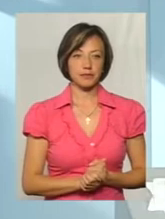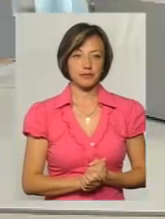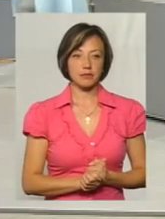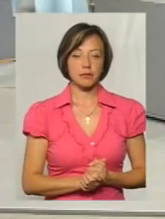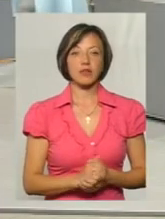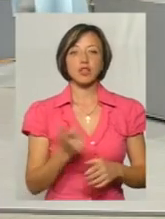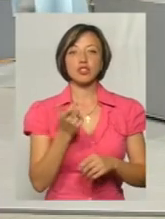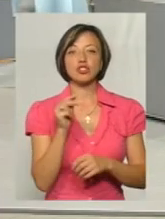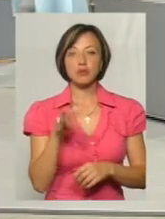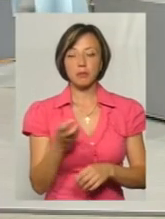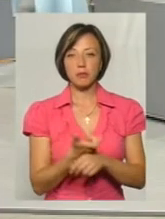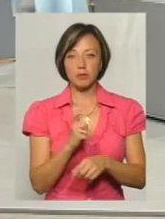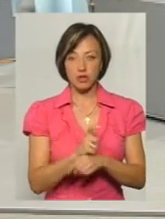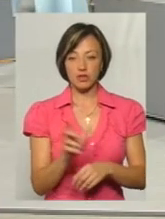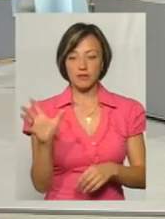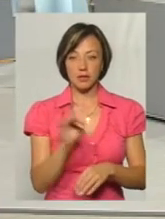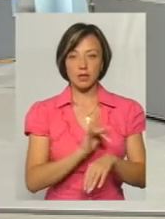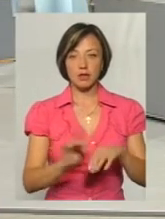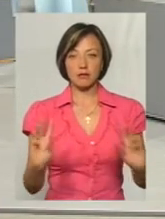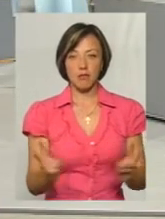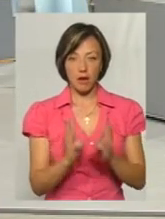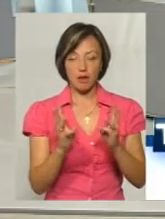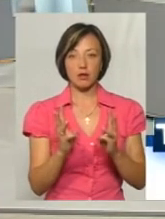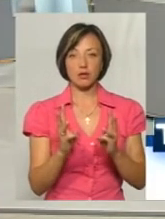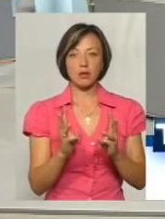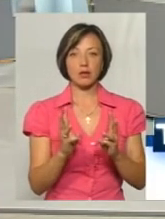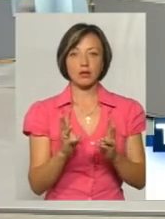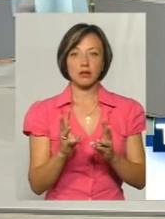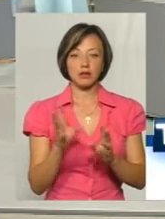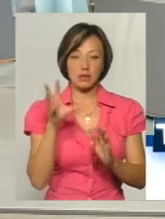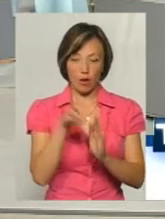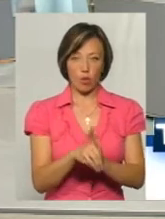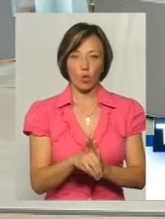Тим більше це буде все спалено і захоронено